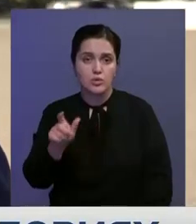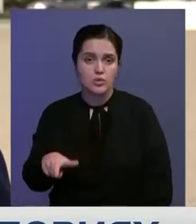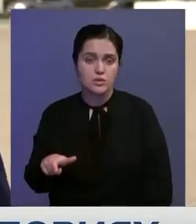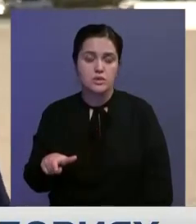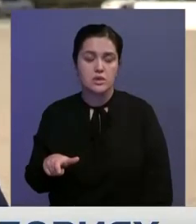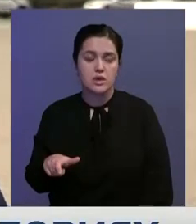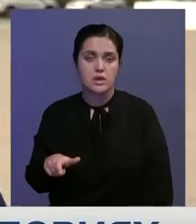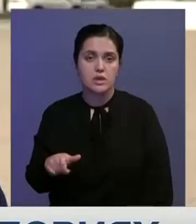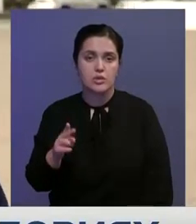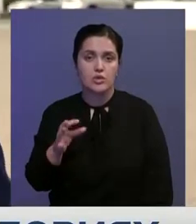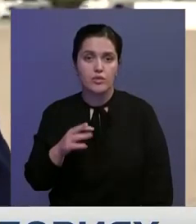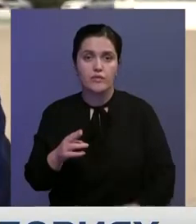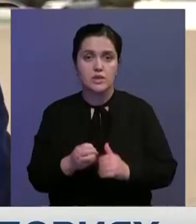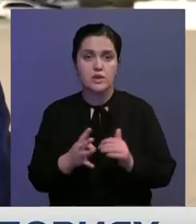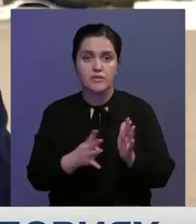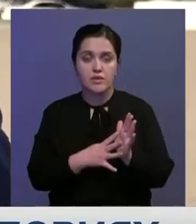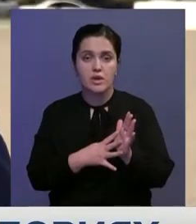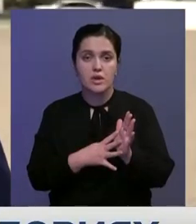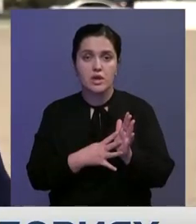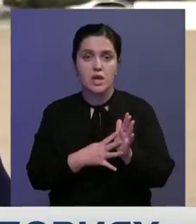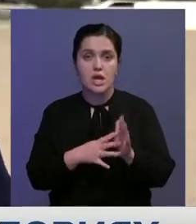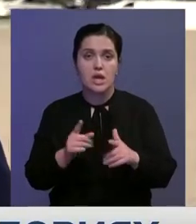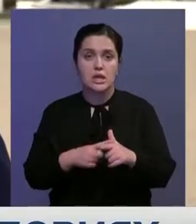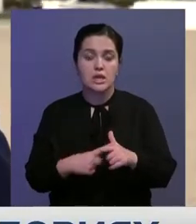диагнозом COVID-19 или ковидная пневмония,